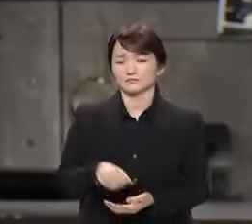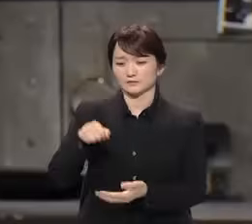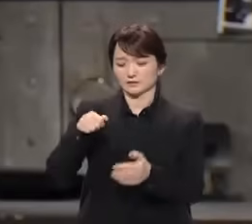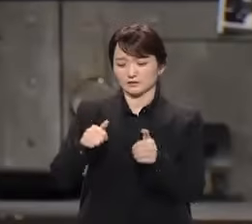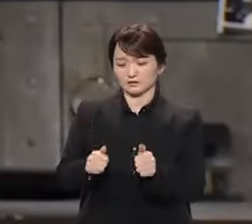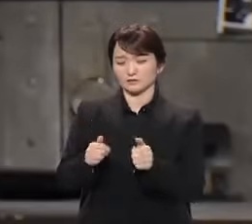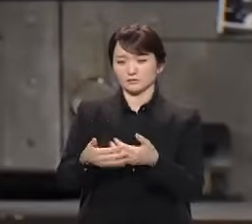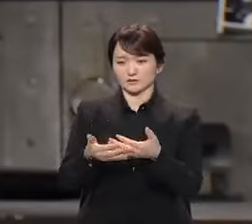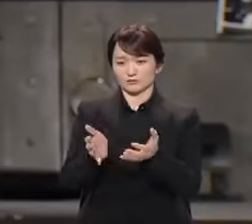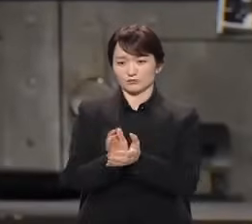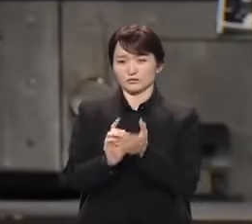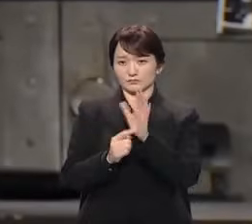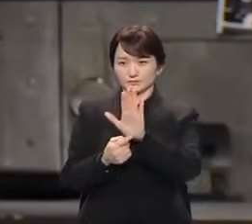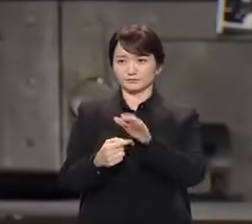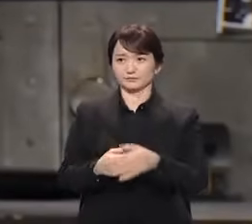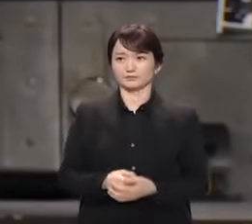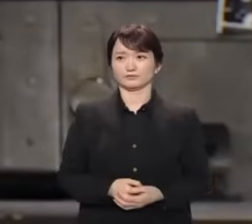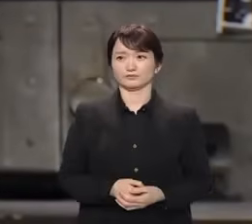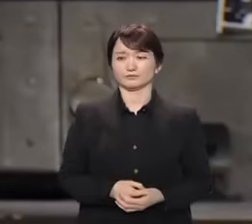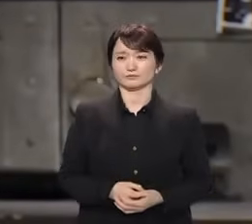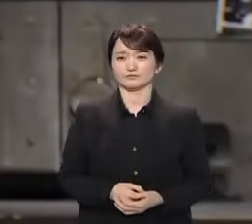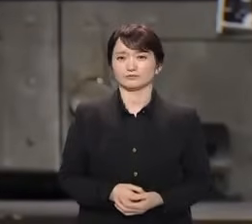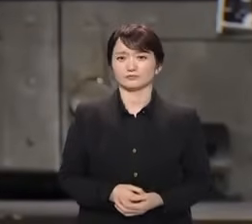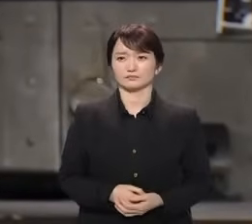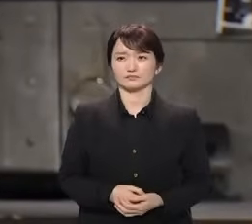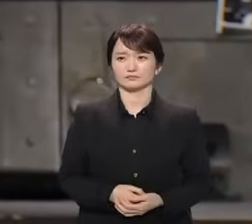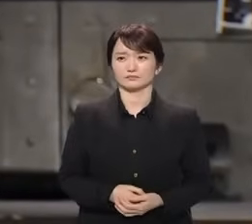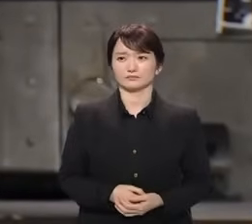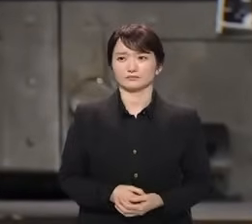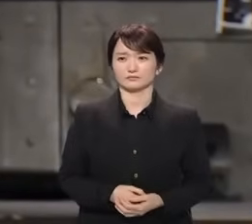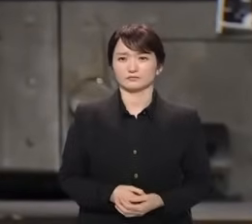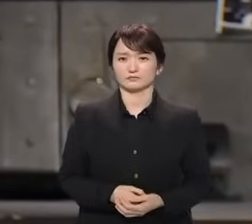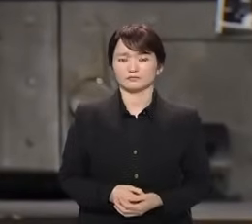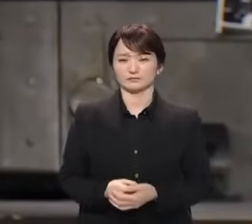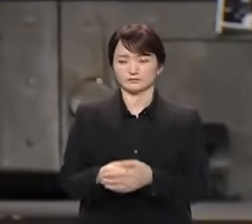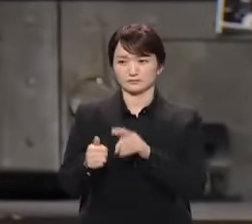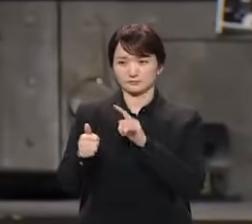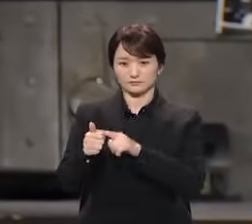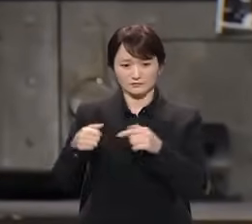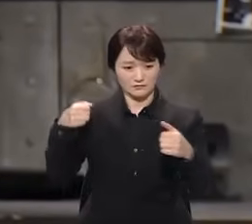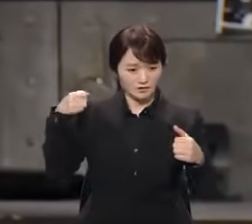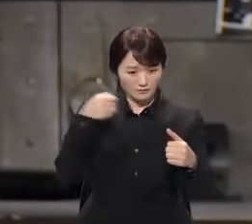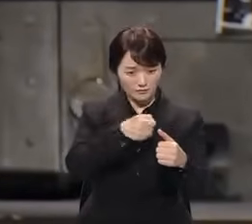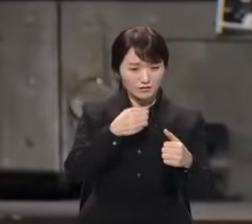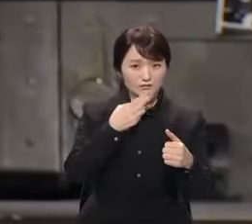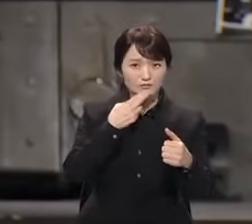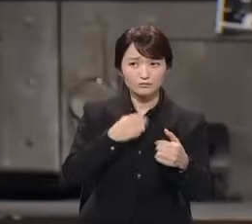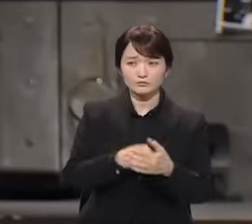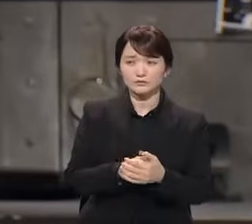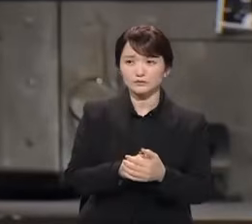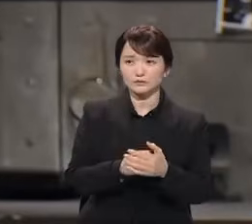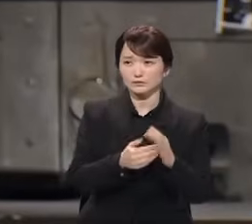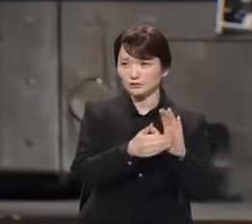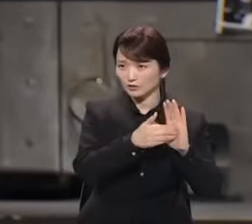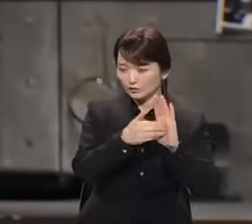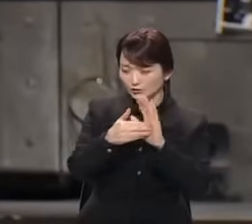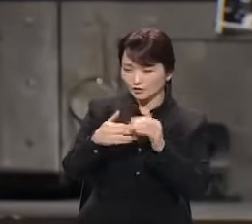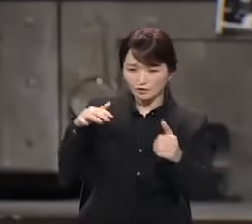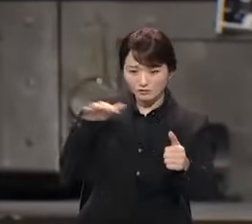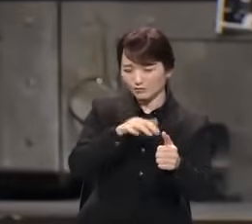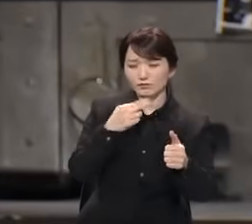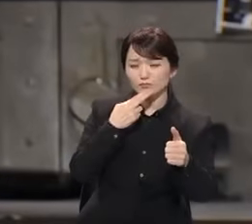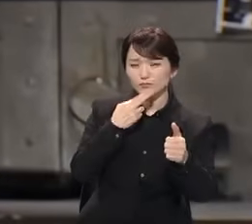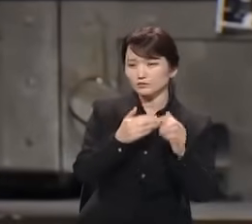재판부에서도 피해자가 한 번도 어떤 위해를 가한 적이 없다라고까지 인정을 했어요. 근데 저게 방어 본능이라고요? 아, 정말